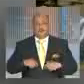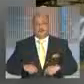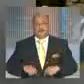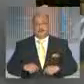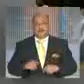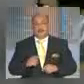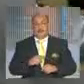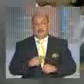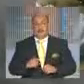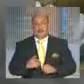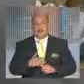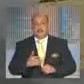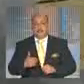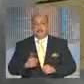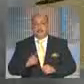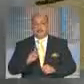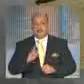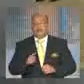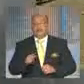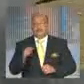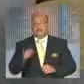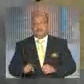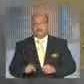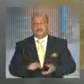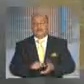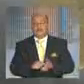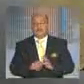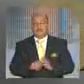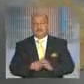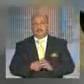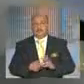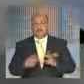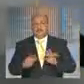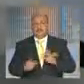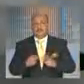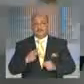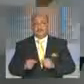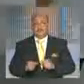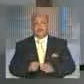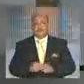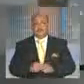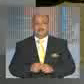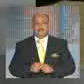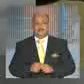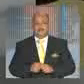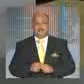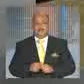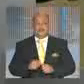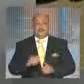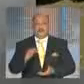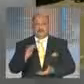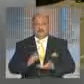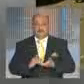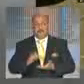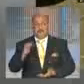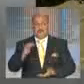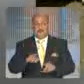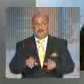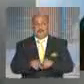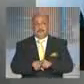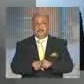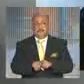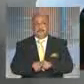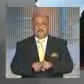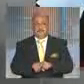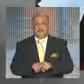يوميا الصباح والعشية. وقد لقيت هذه الحملات إقبالا كبيرا من مربي الماشية، حيث تم خلال